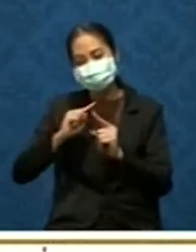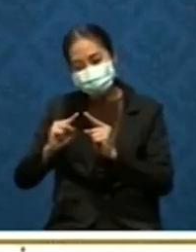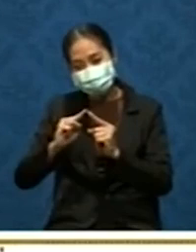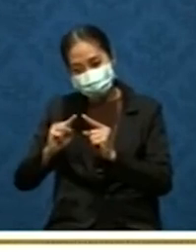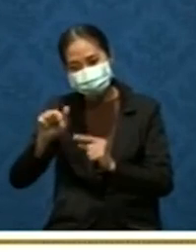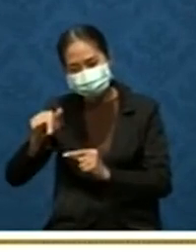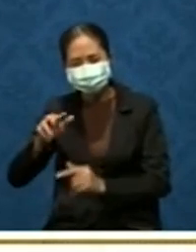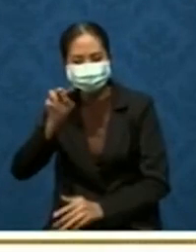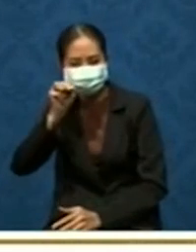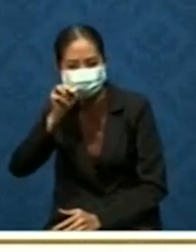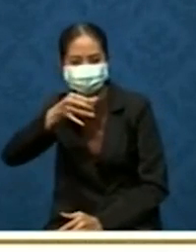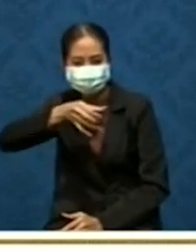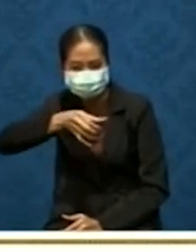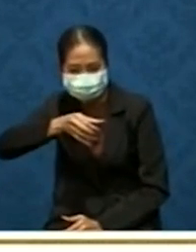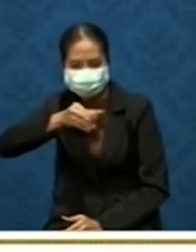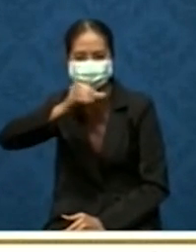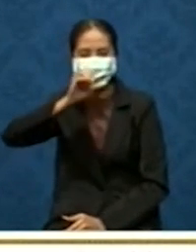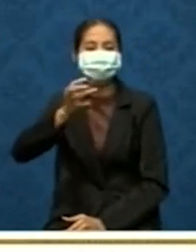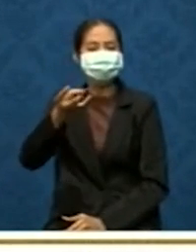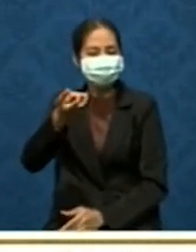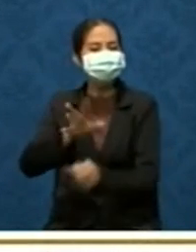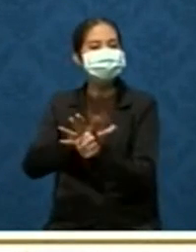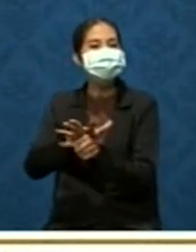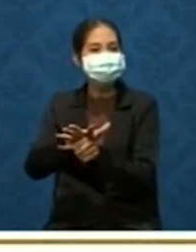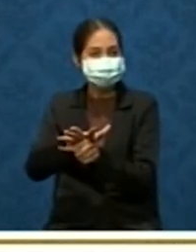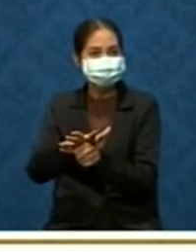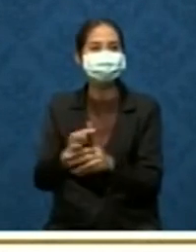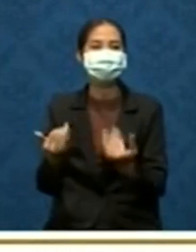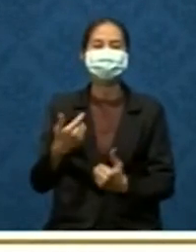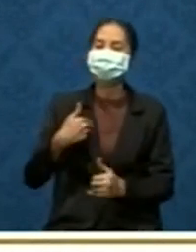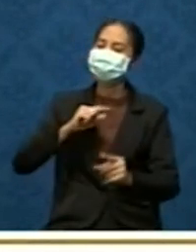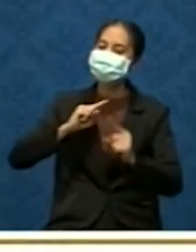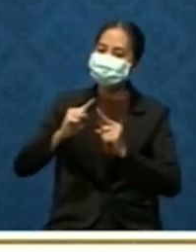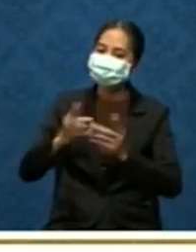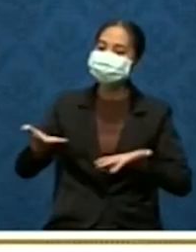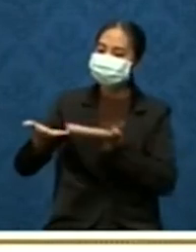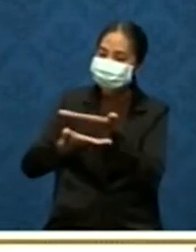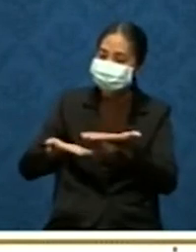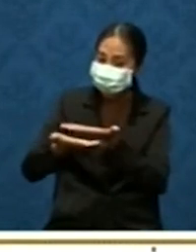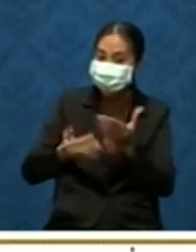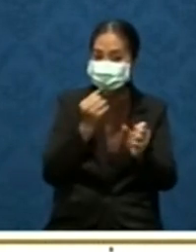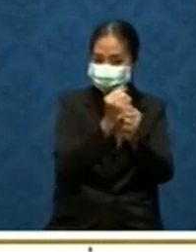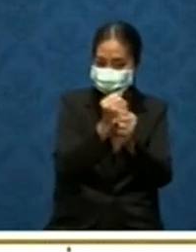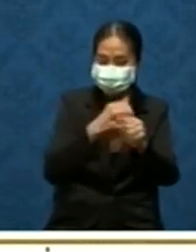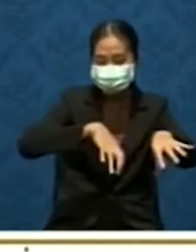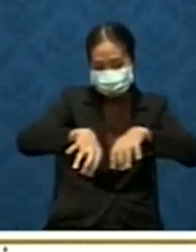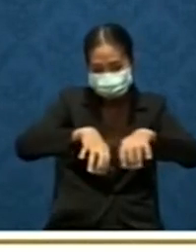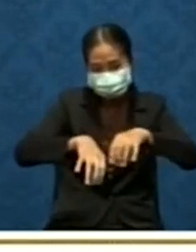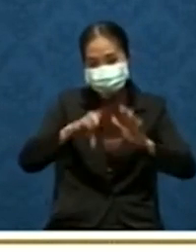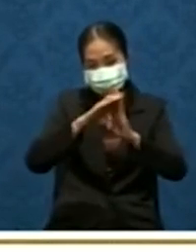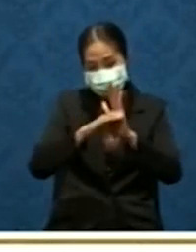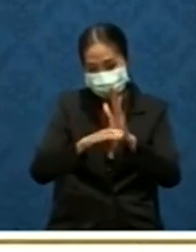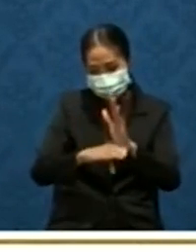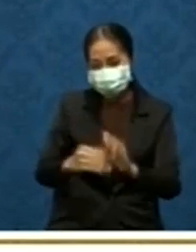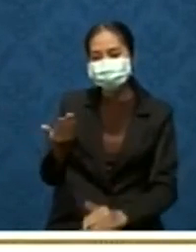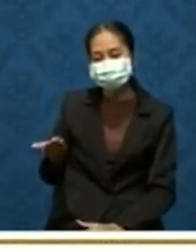การกระทำของท่านสมาชิกสภาผู้แทนราษฎรทั้งหลายและพวกเราเนี่ยได้ดำเนินการได้พูดคุยเนี่ยเขาก็เป็